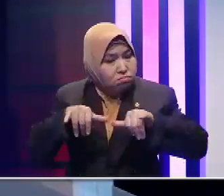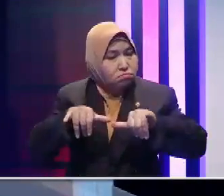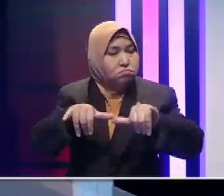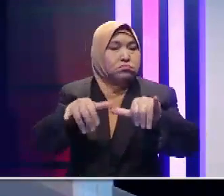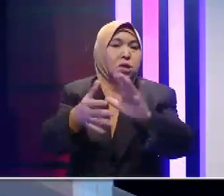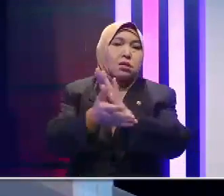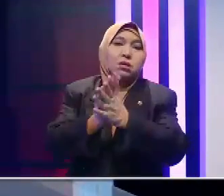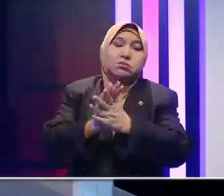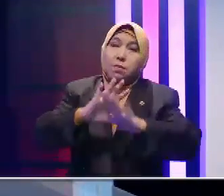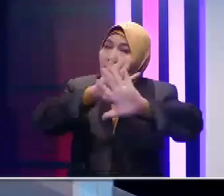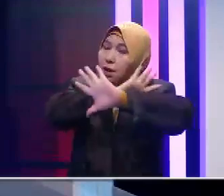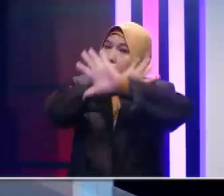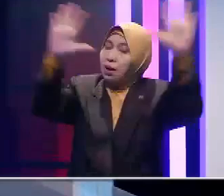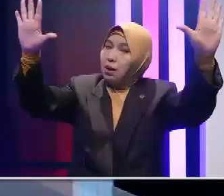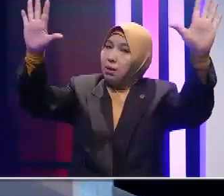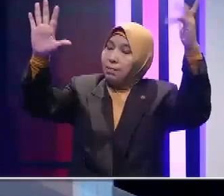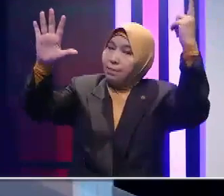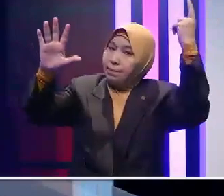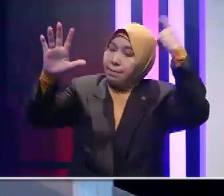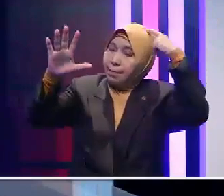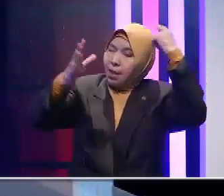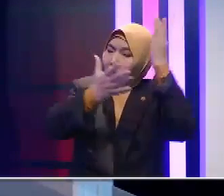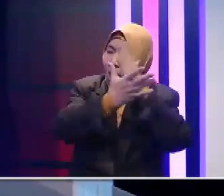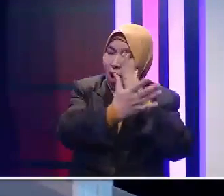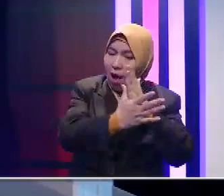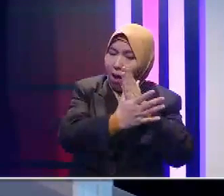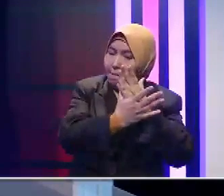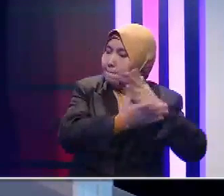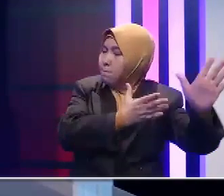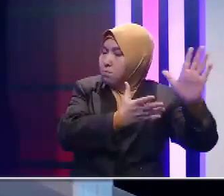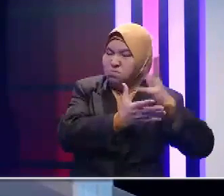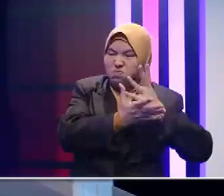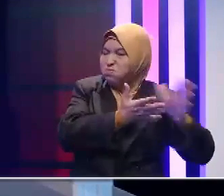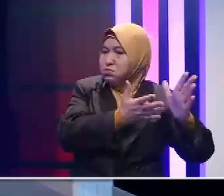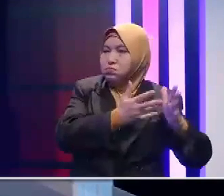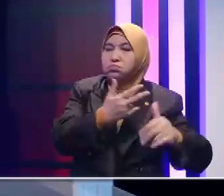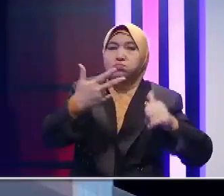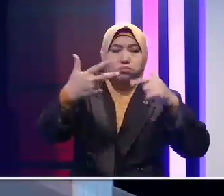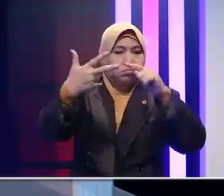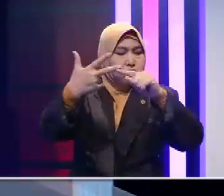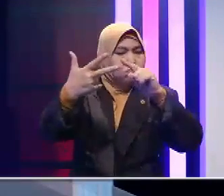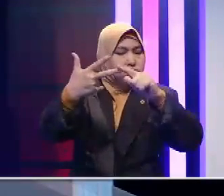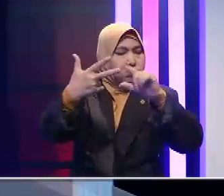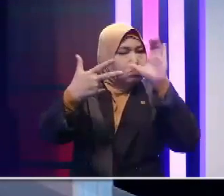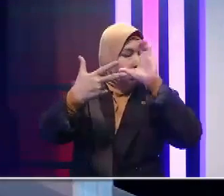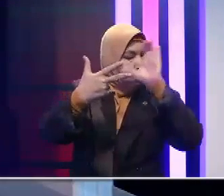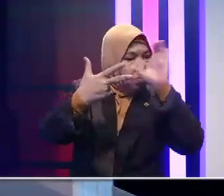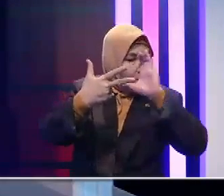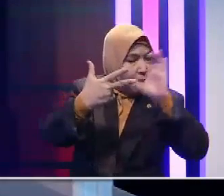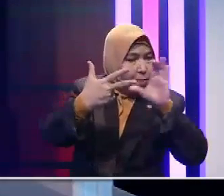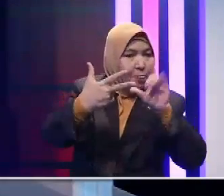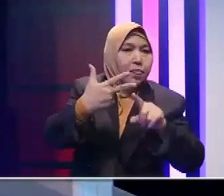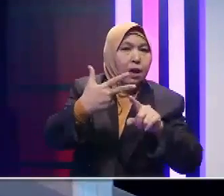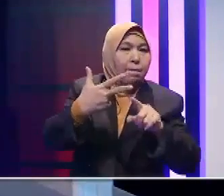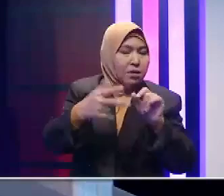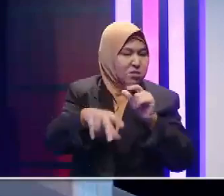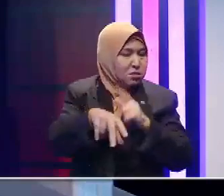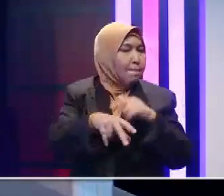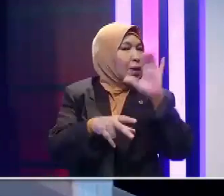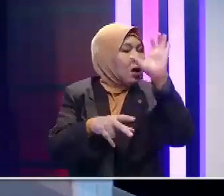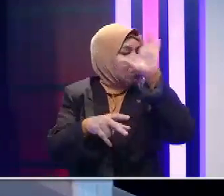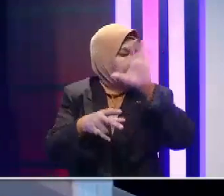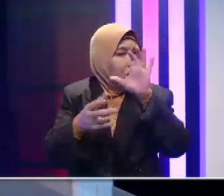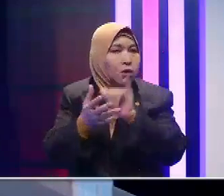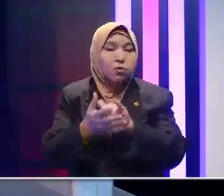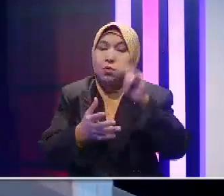boleh clear saya punya keraguan. Dan di situlah fasa ketiga, pencarian. Dan ketika pencarian tu,